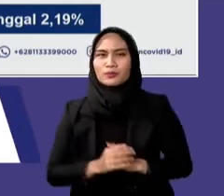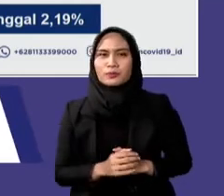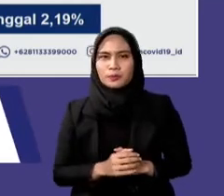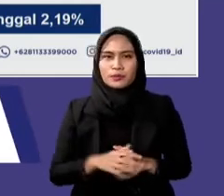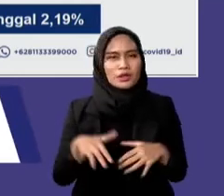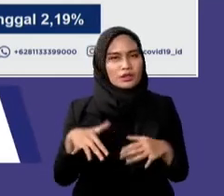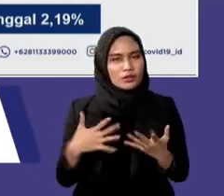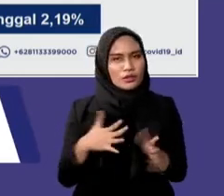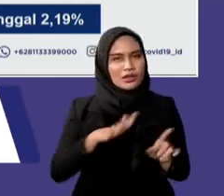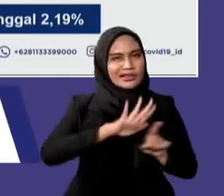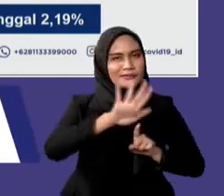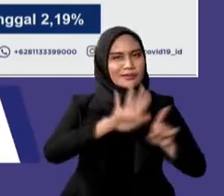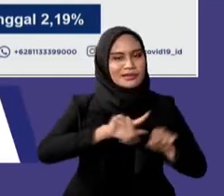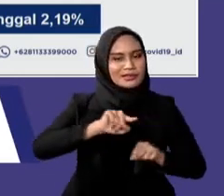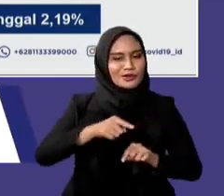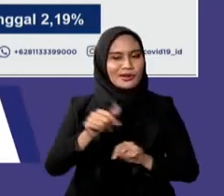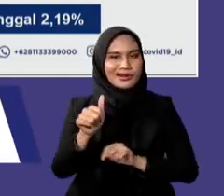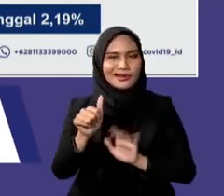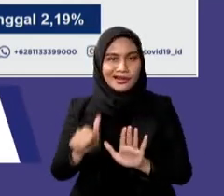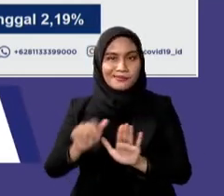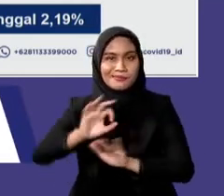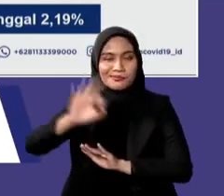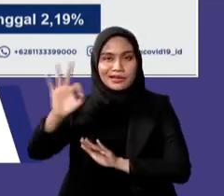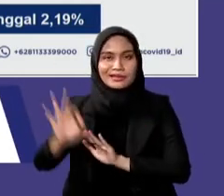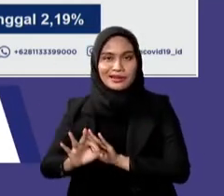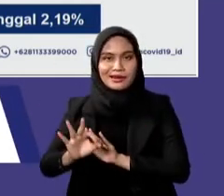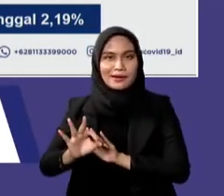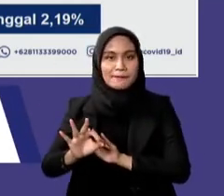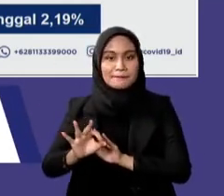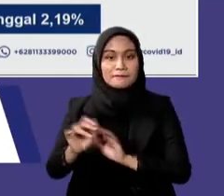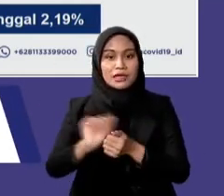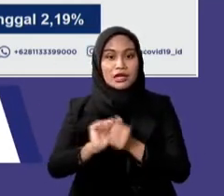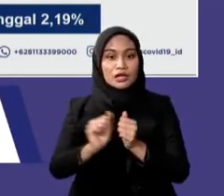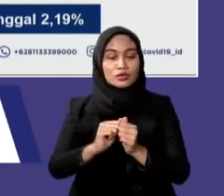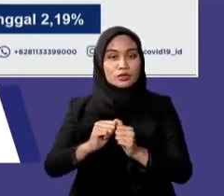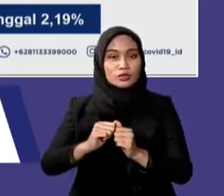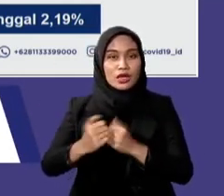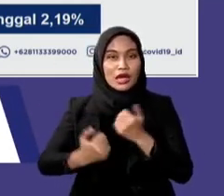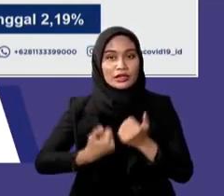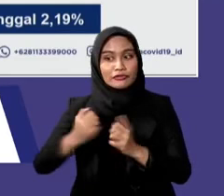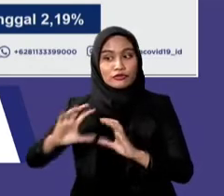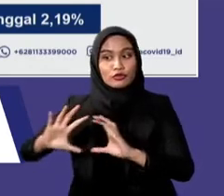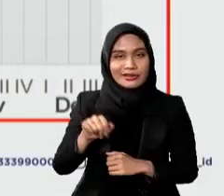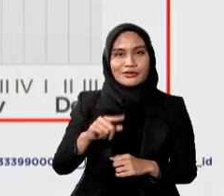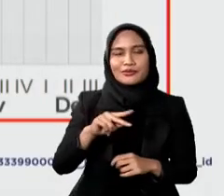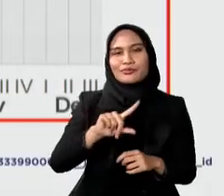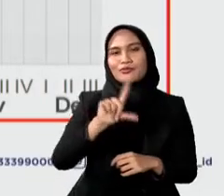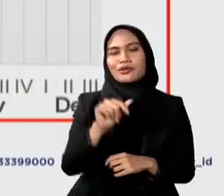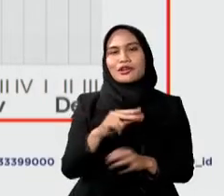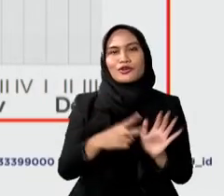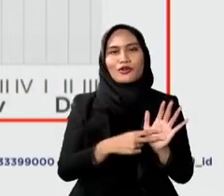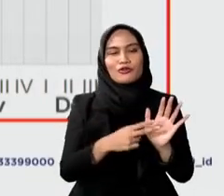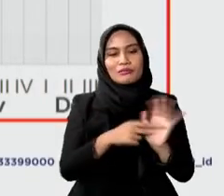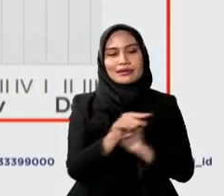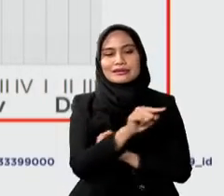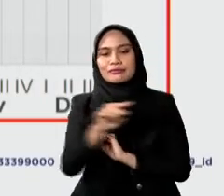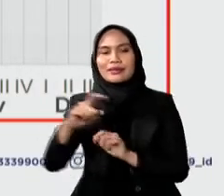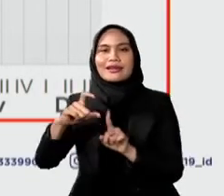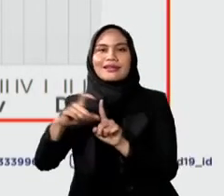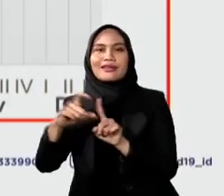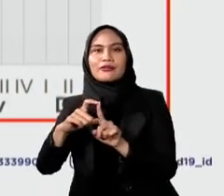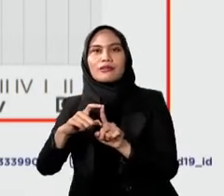atau 15,6%, di mana kasus aktif di dunia adalah November hingga Desember